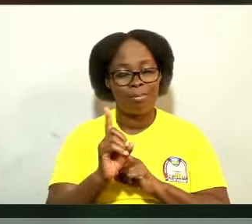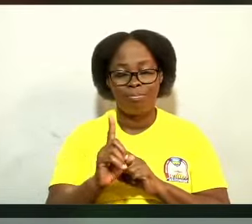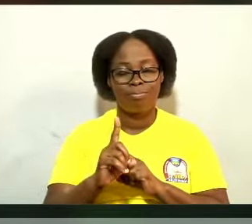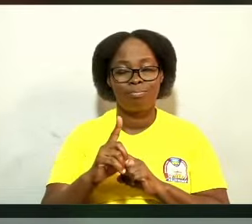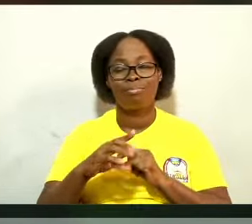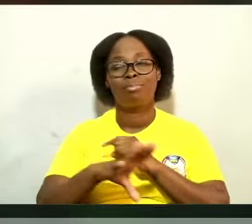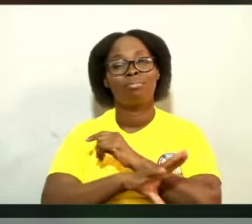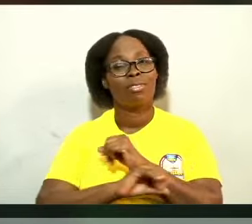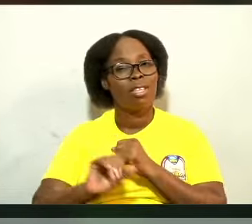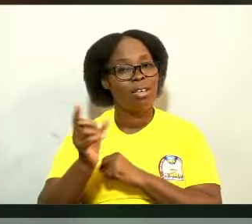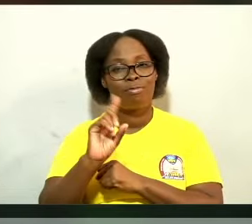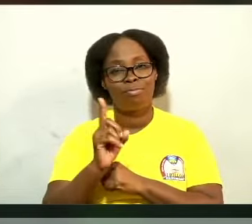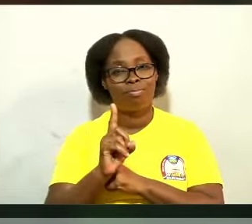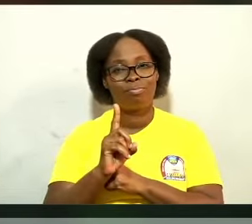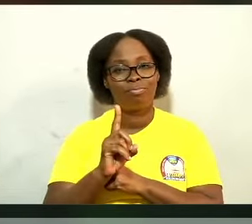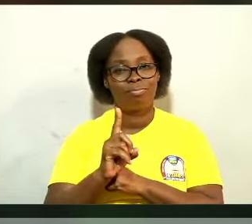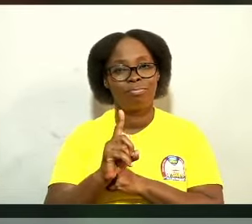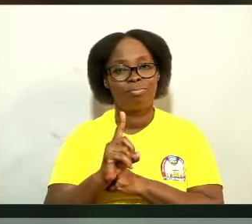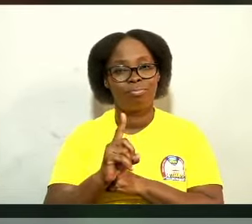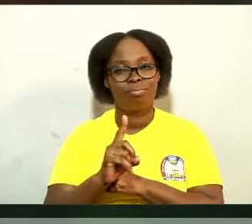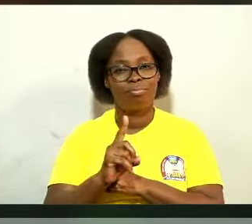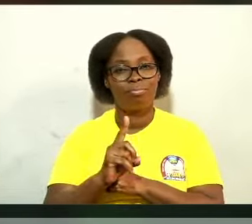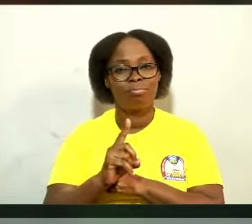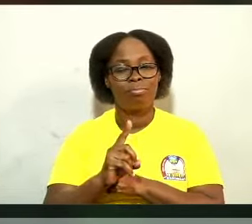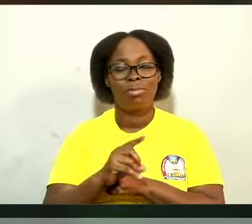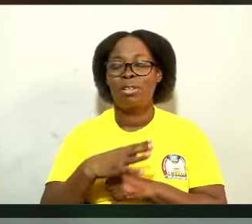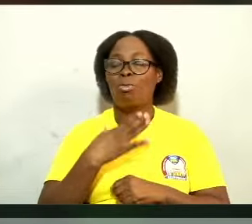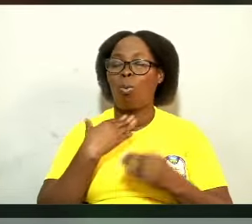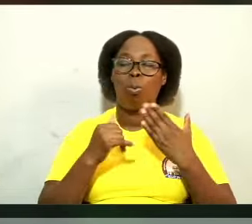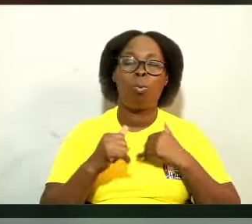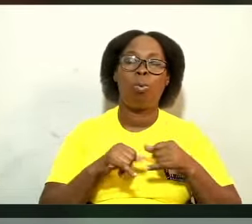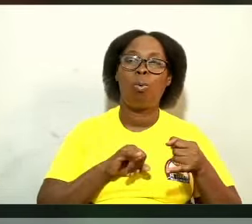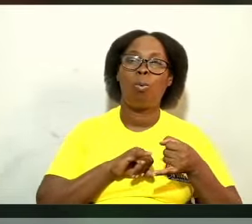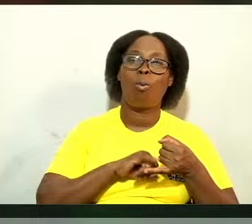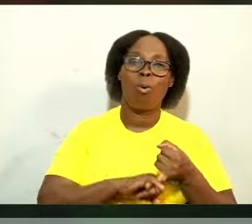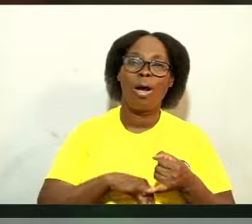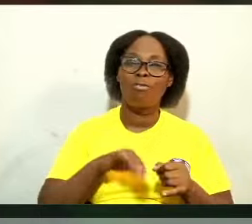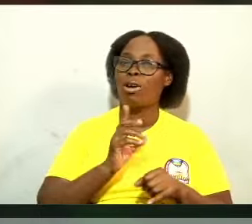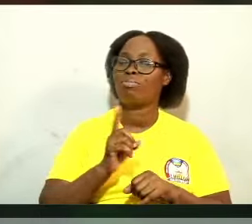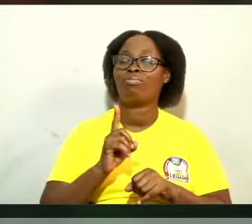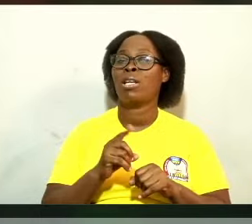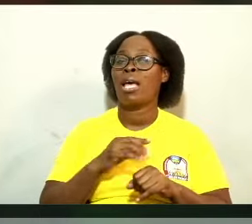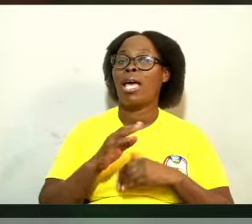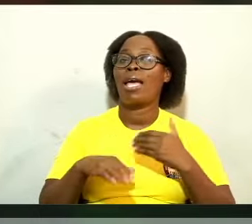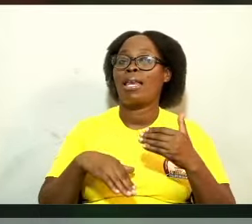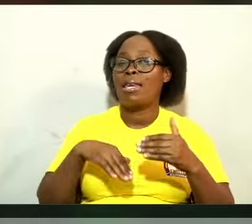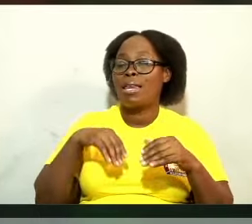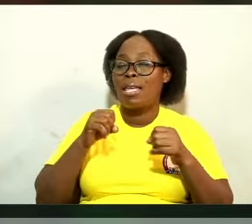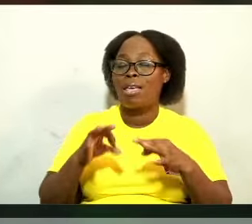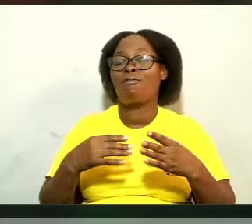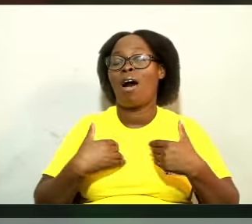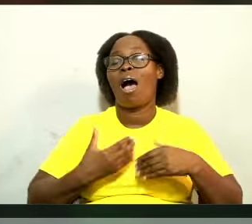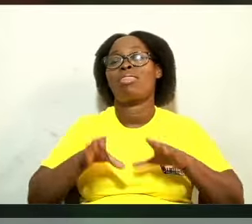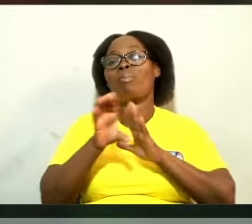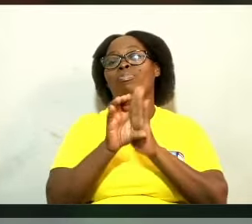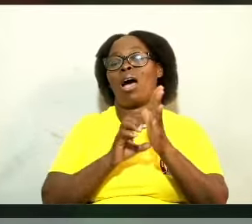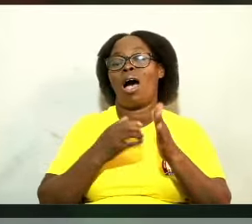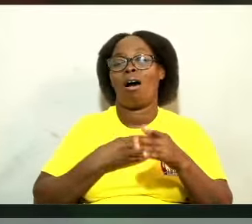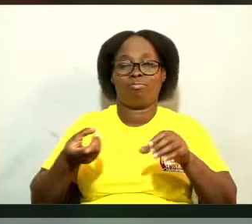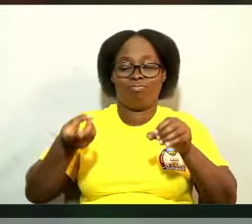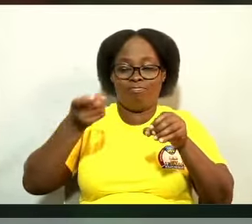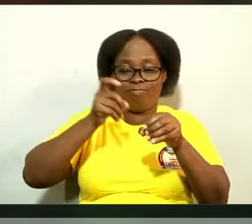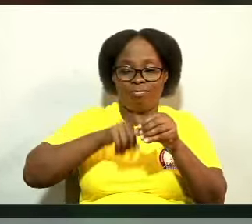usiibe, usitamani, na ikiwapo amri nyingine yoyote inajumlishwa katika neno